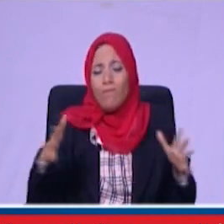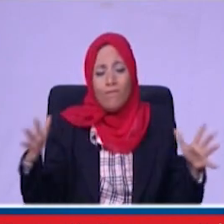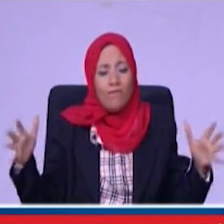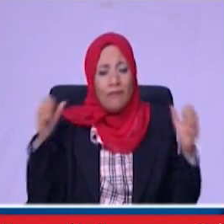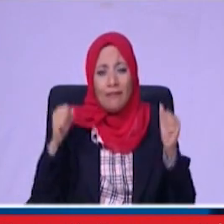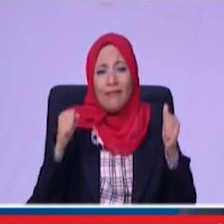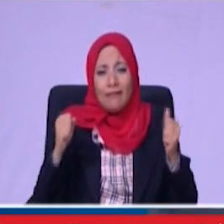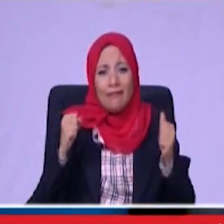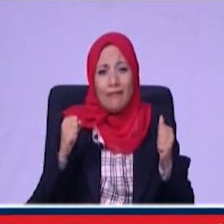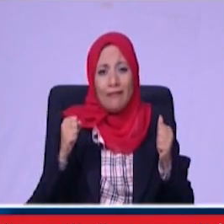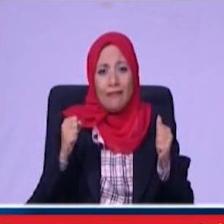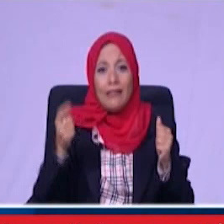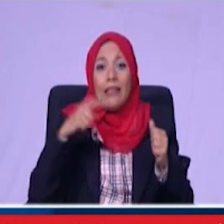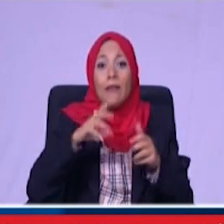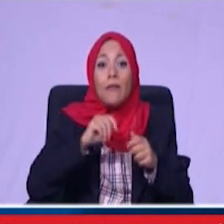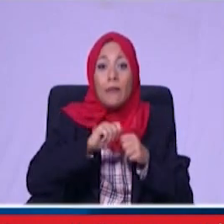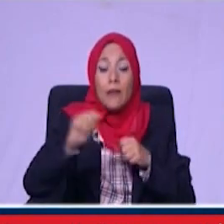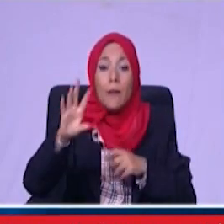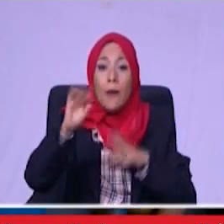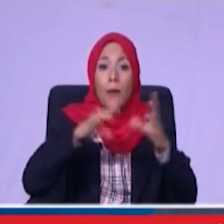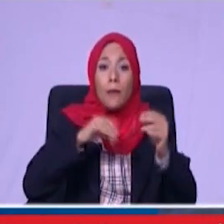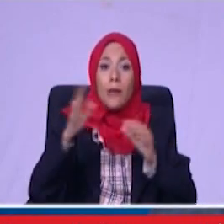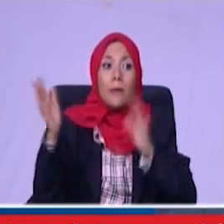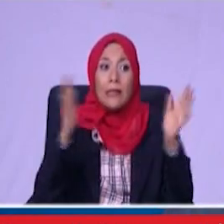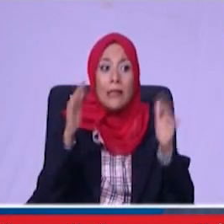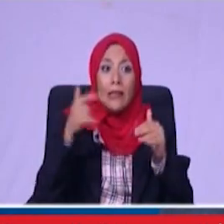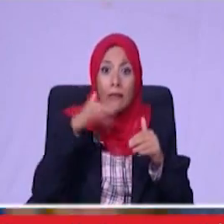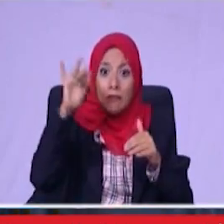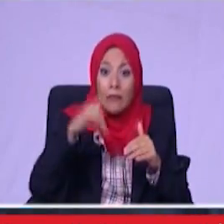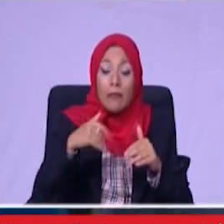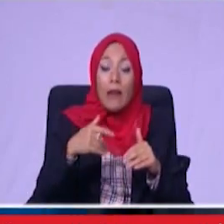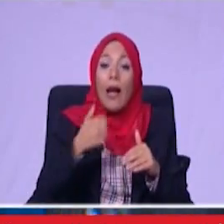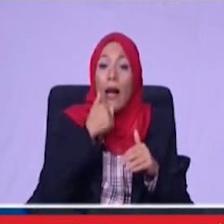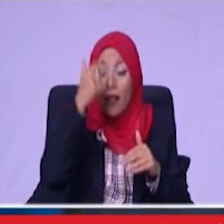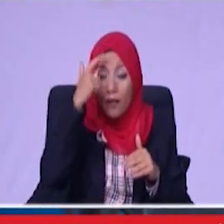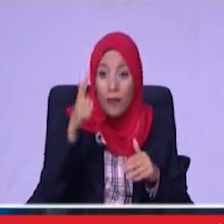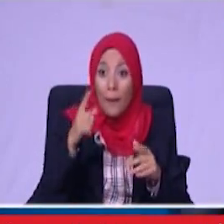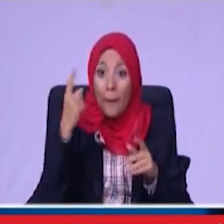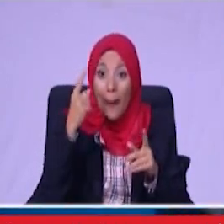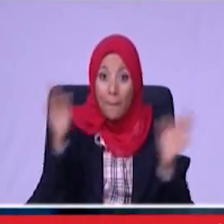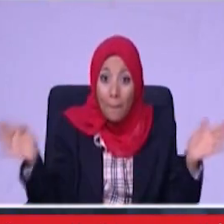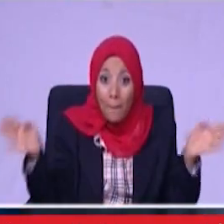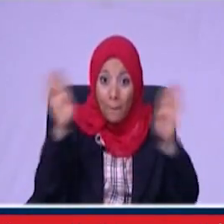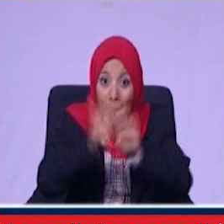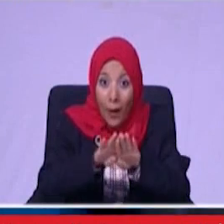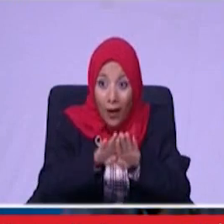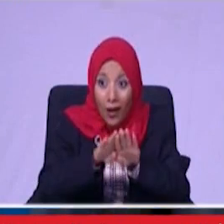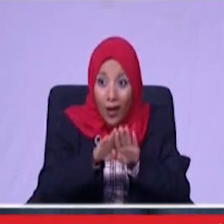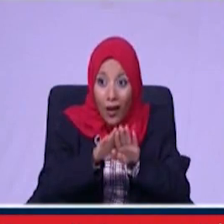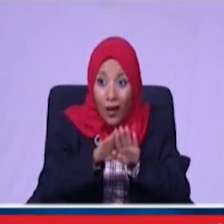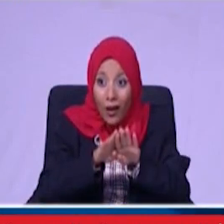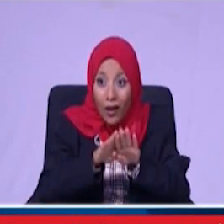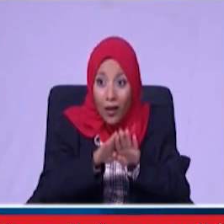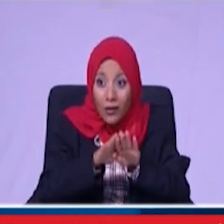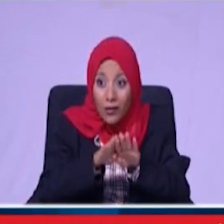مصراعي باب الجنه كما بين المدينه وبصره الف كيلو يا فندم الباب الواحد عرضه الف كيلو